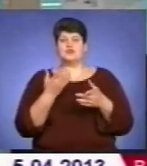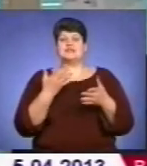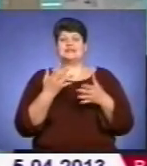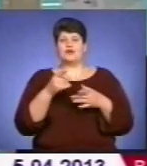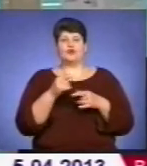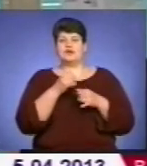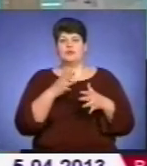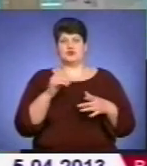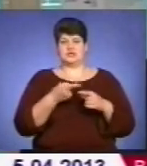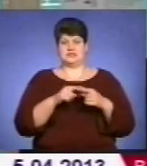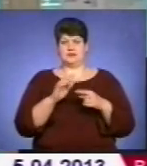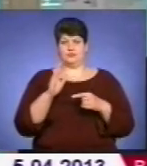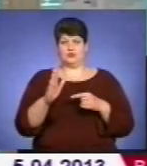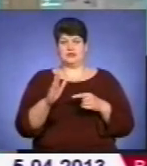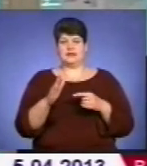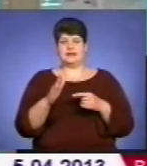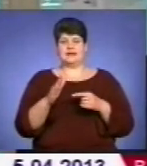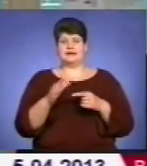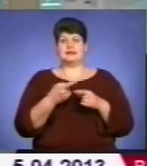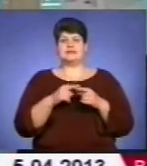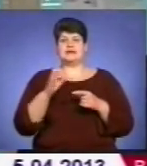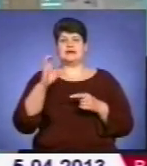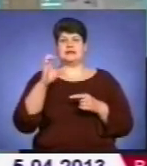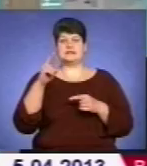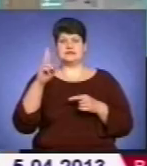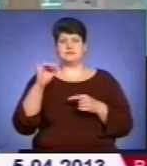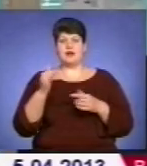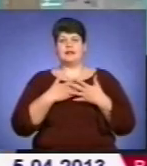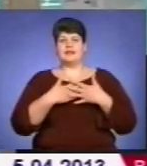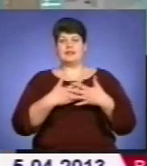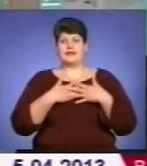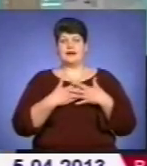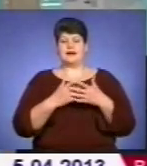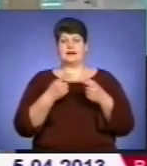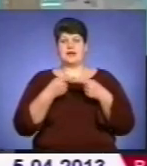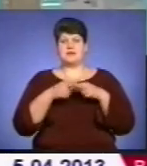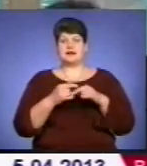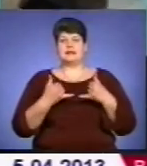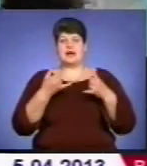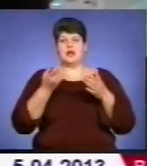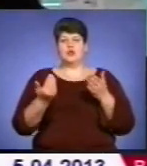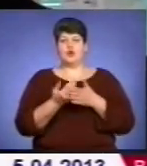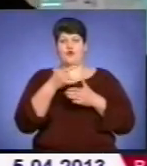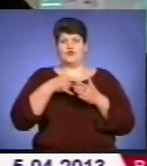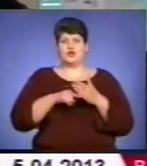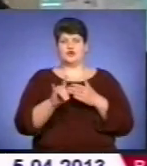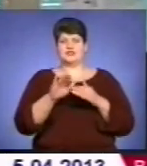не могло б бути. Це так званий апарат СІПАВ, дихальний апарат для новонароджених дітей, яких є